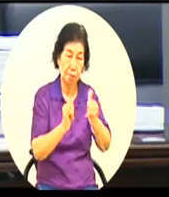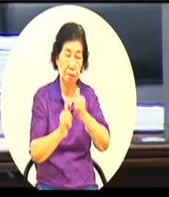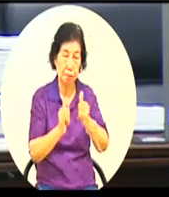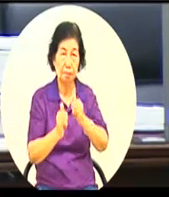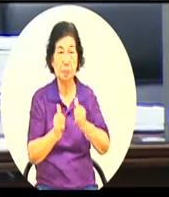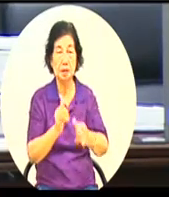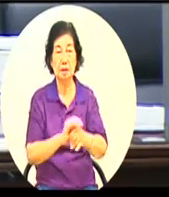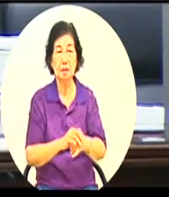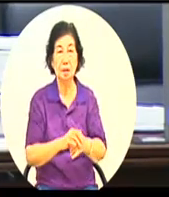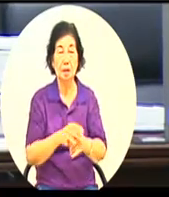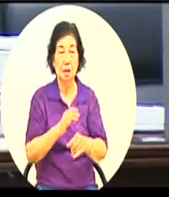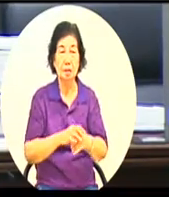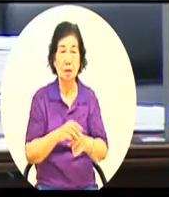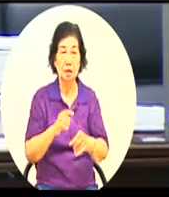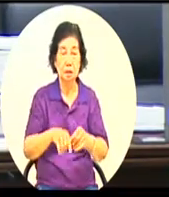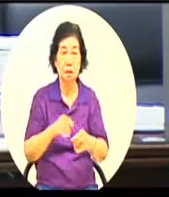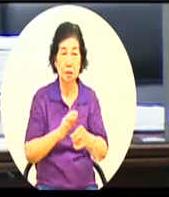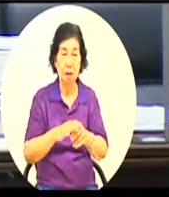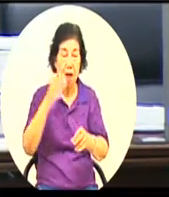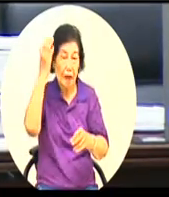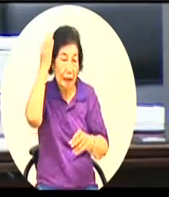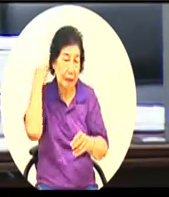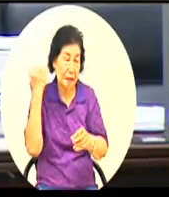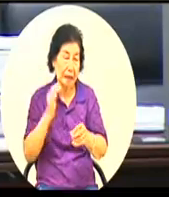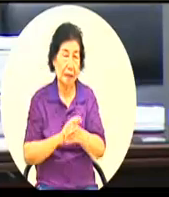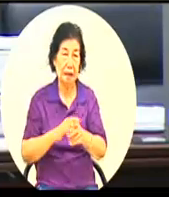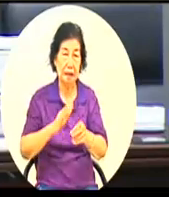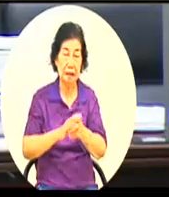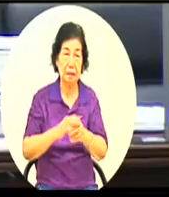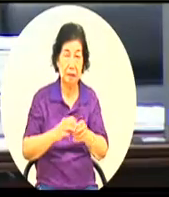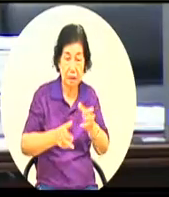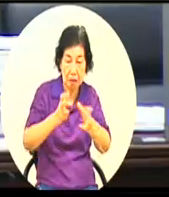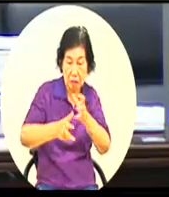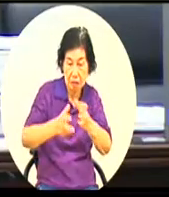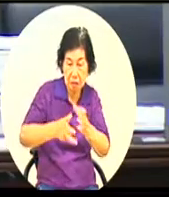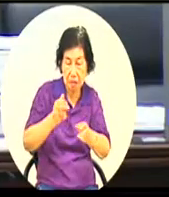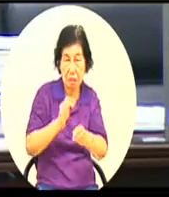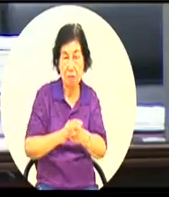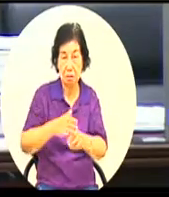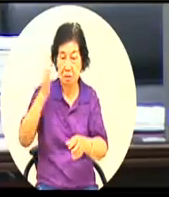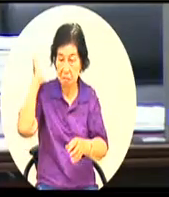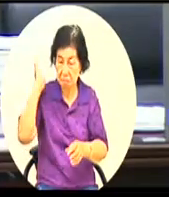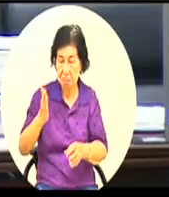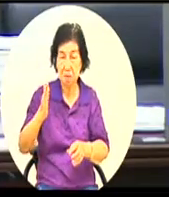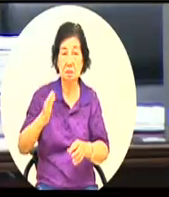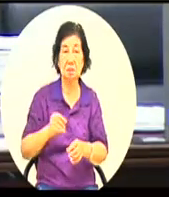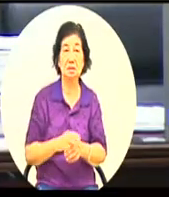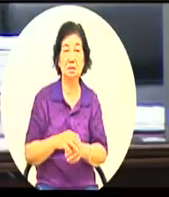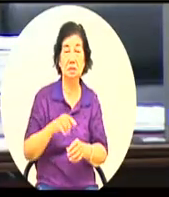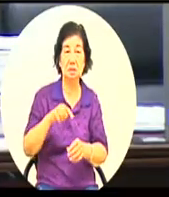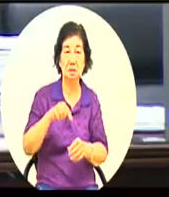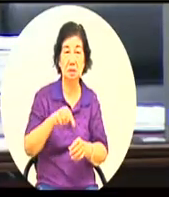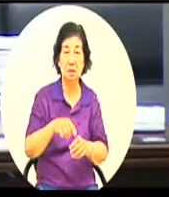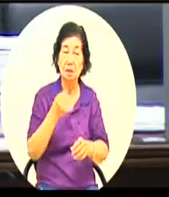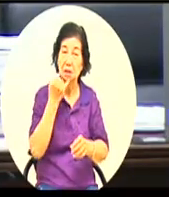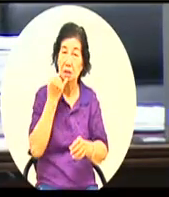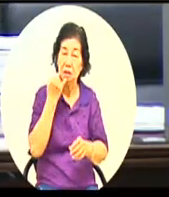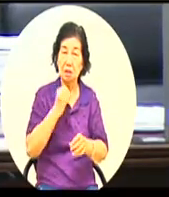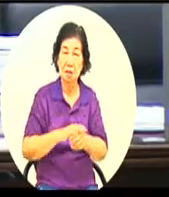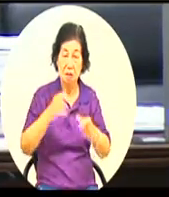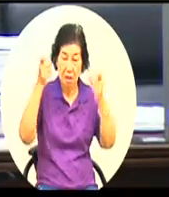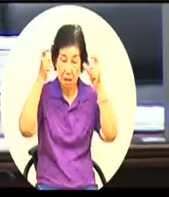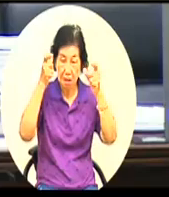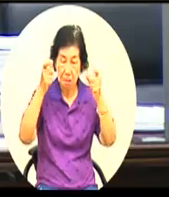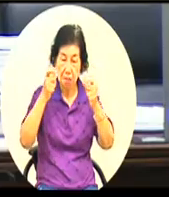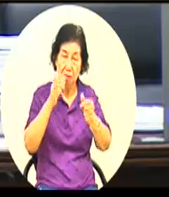更禁止烧煤炭，安尼高雄市的空气品质一个嘛好起